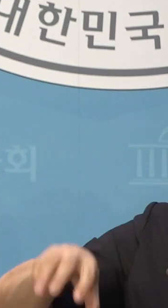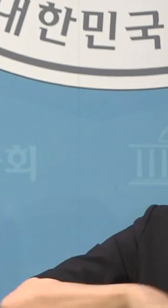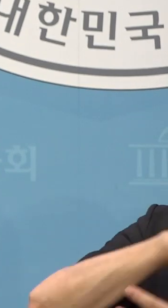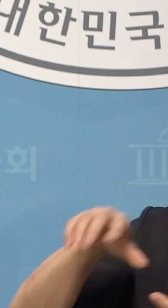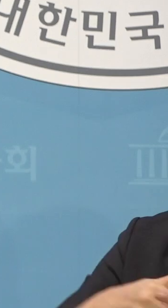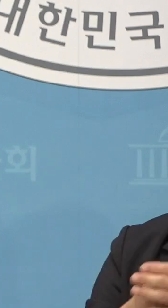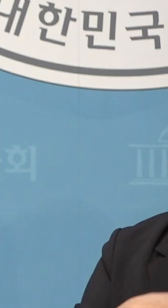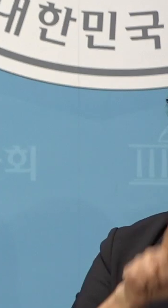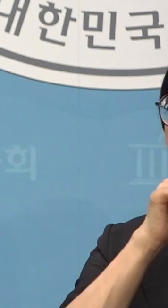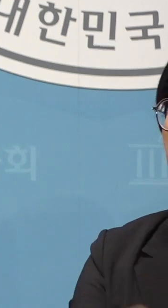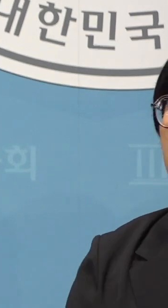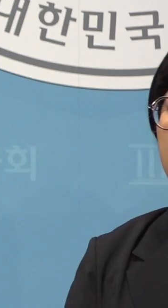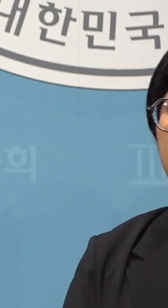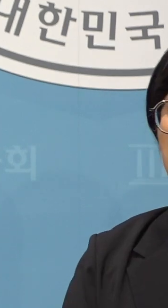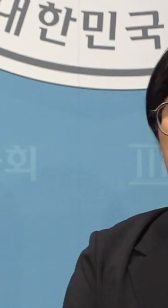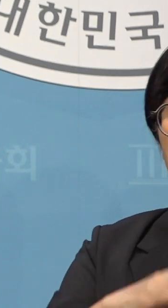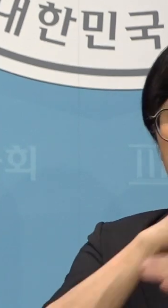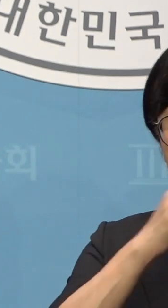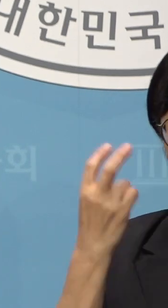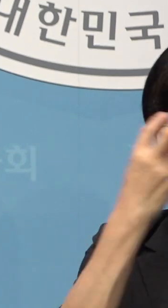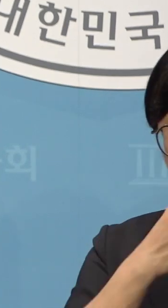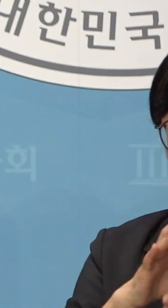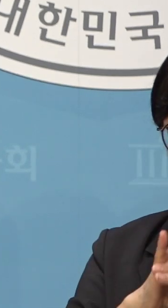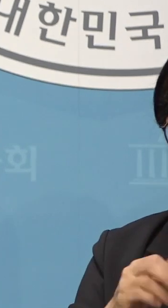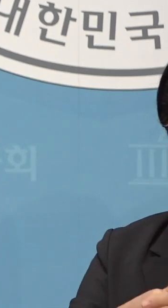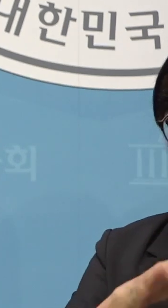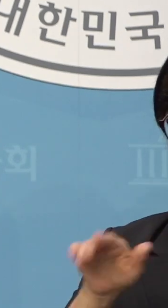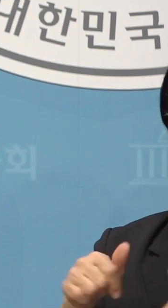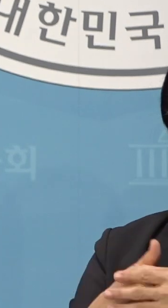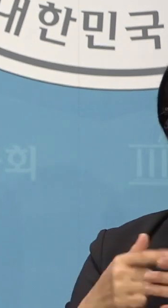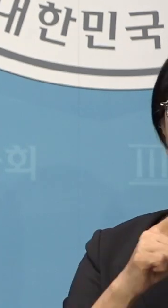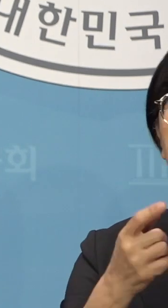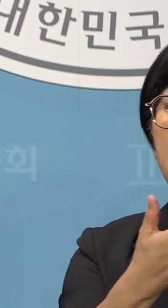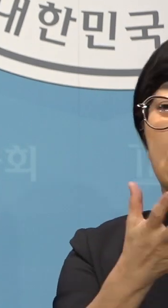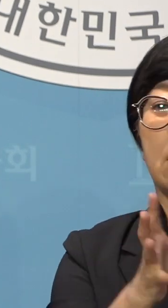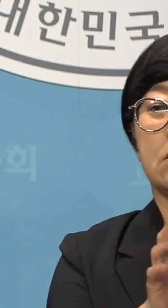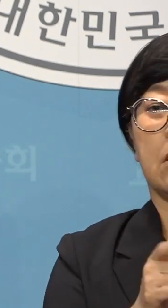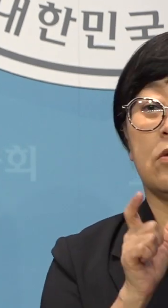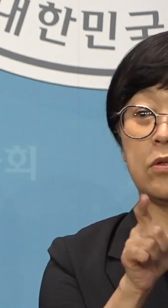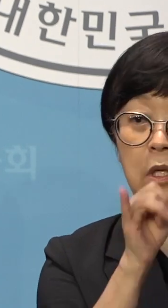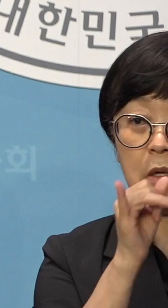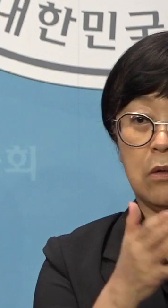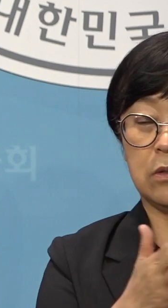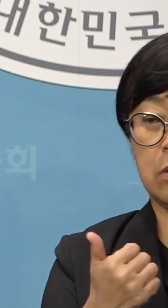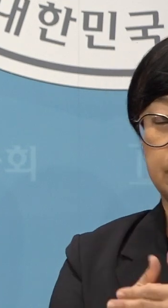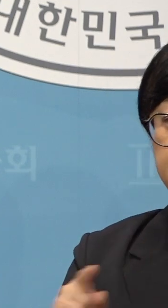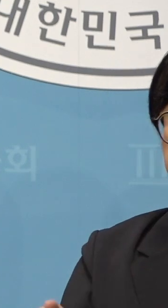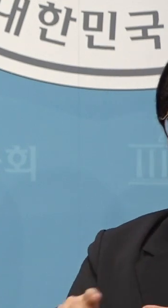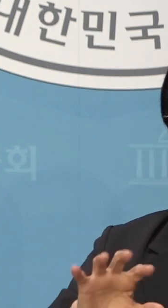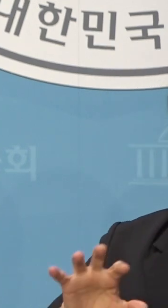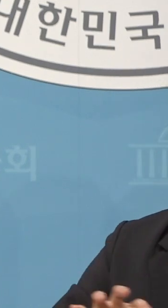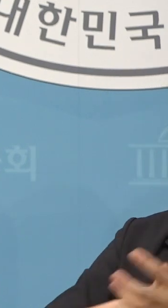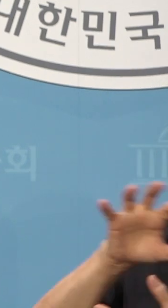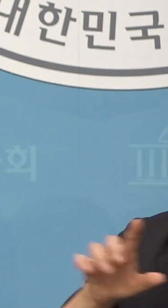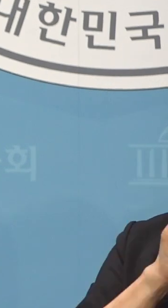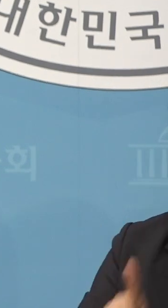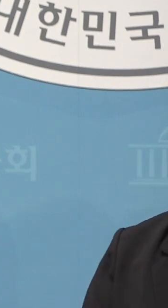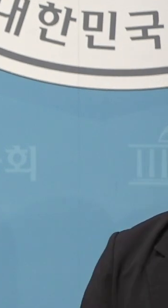황당합니다. 공정한 수사를 통해 해병대 1사단장의 혐의를 적시한 것이 항명이고 군기